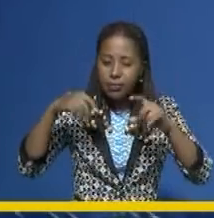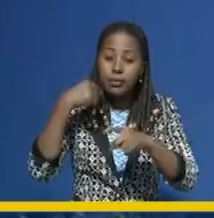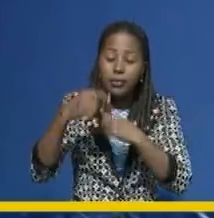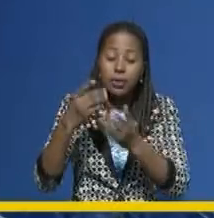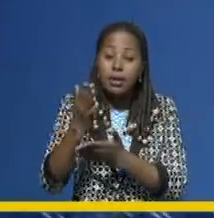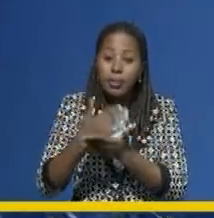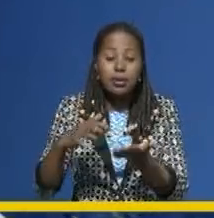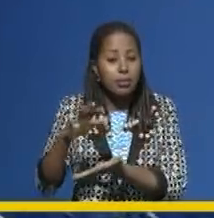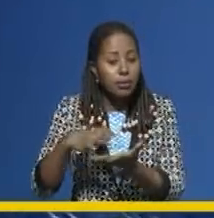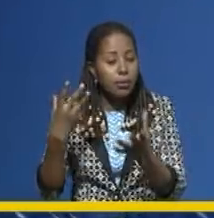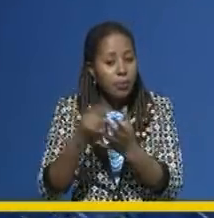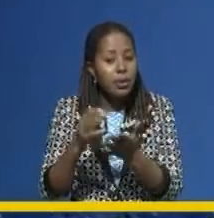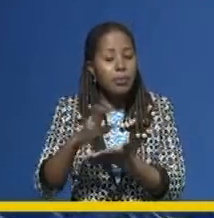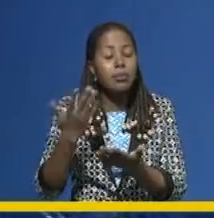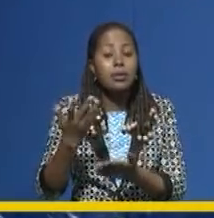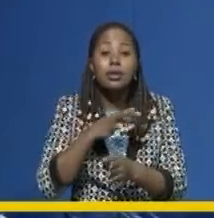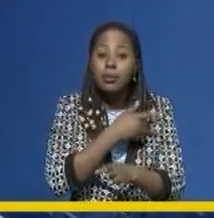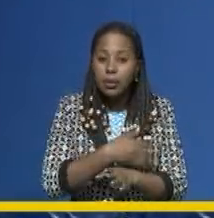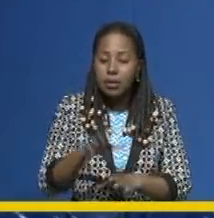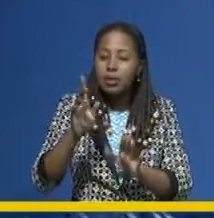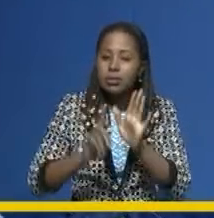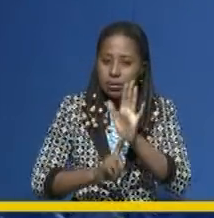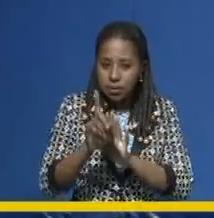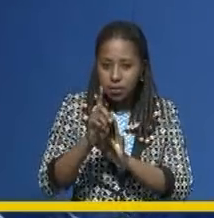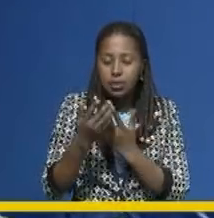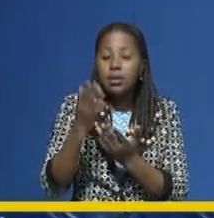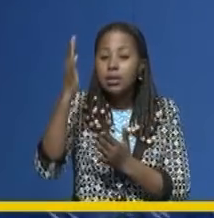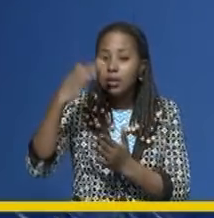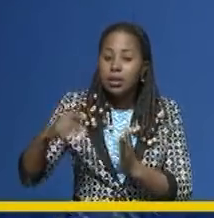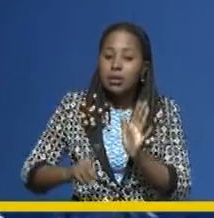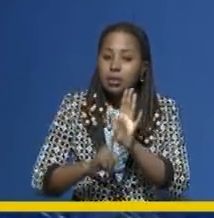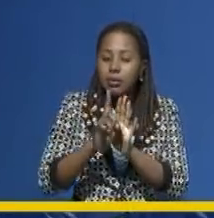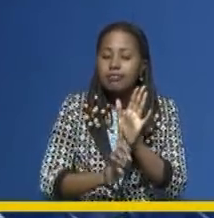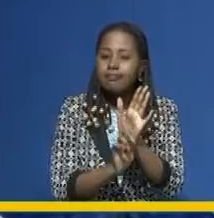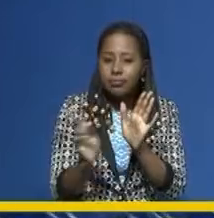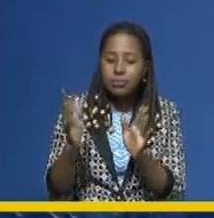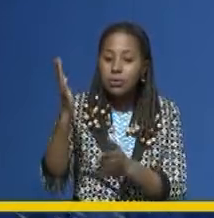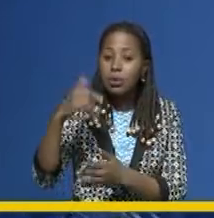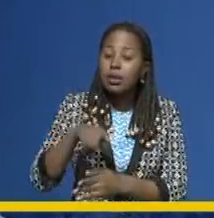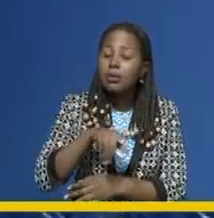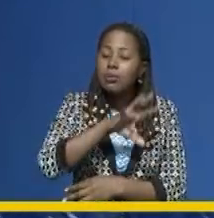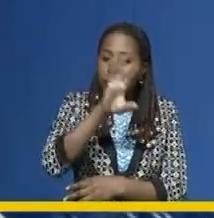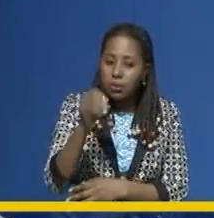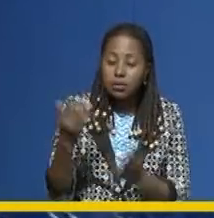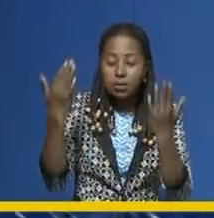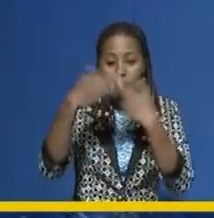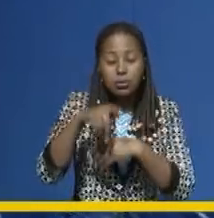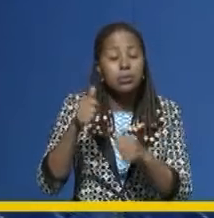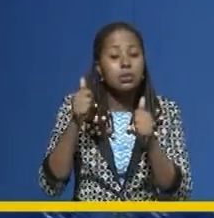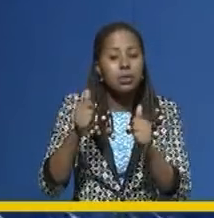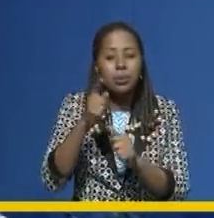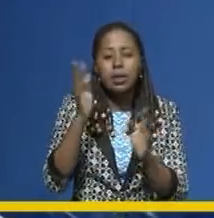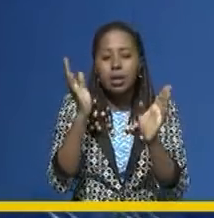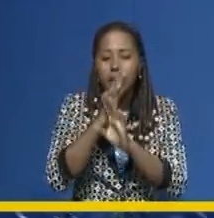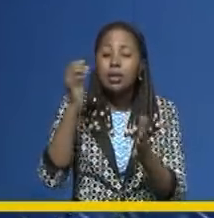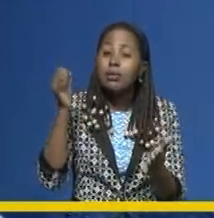baadhi ya maeneo, hali kadhalika na maeneo mengine ya pwani ya kaskazini. Nyanda za juu kaskazini mashariki, ukanda huu wote usiku huu tunatarajia kuwa